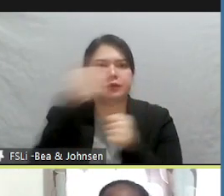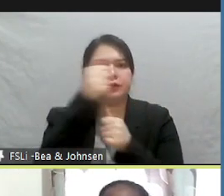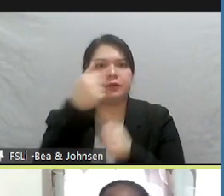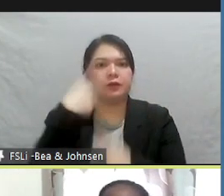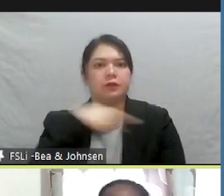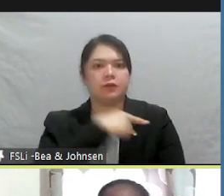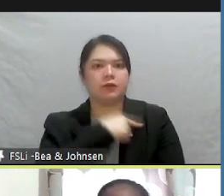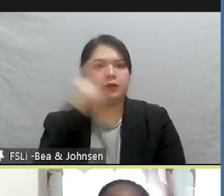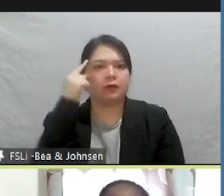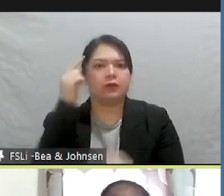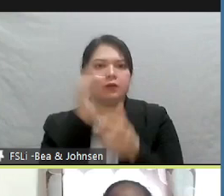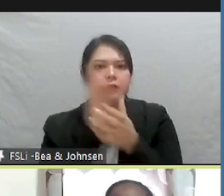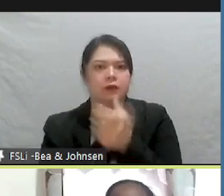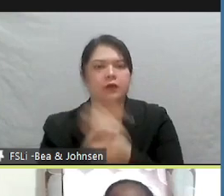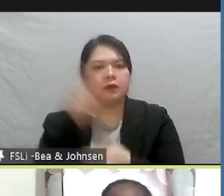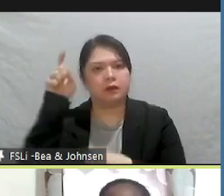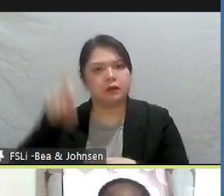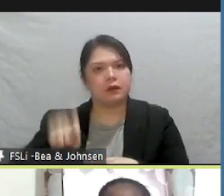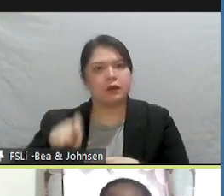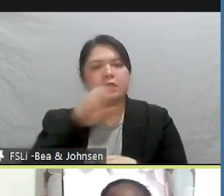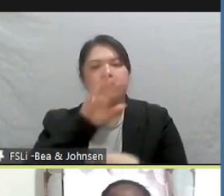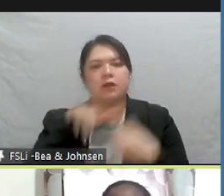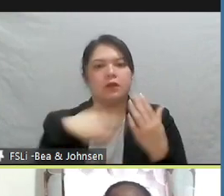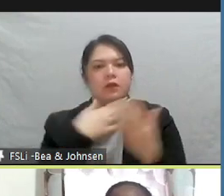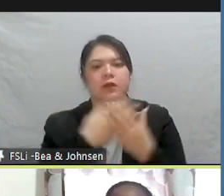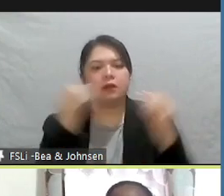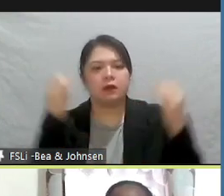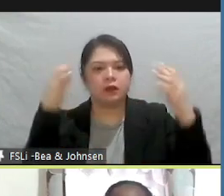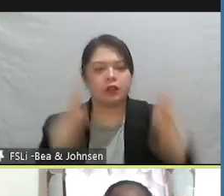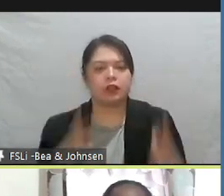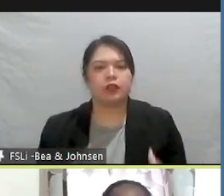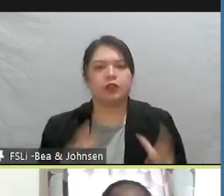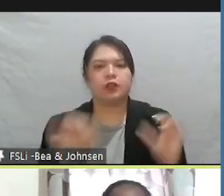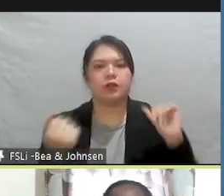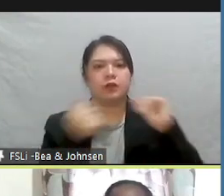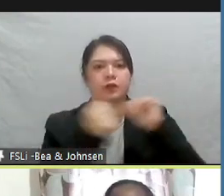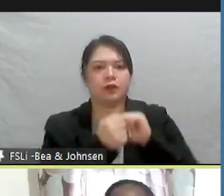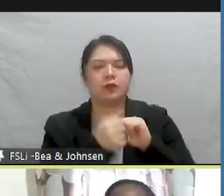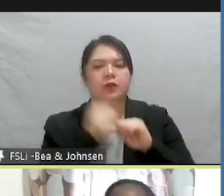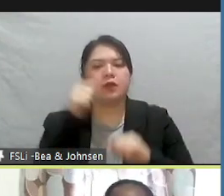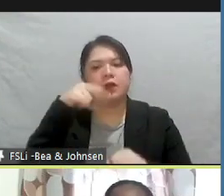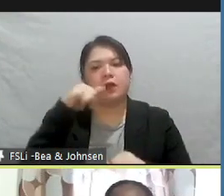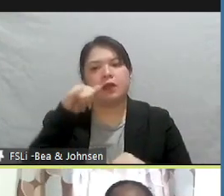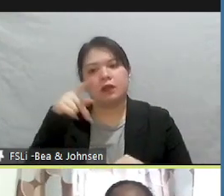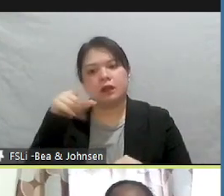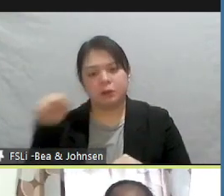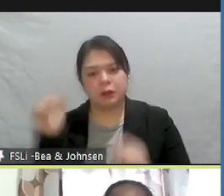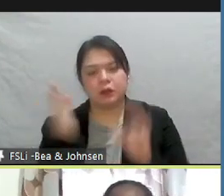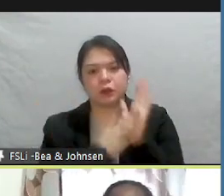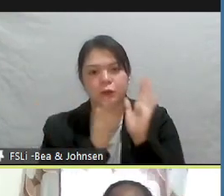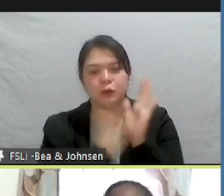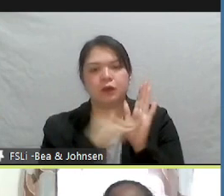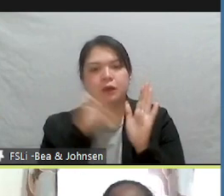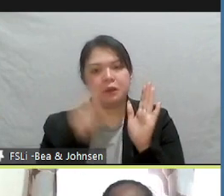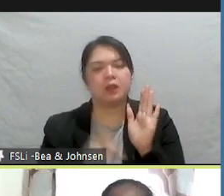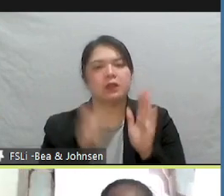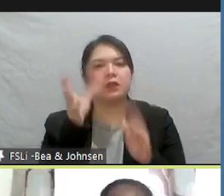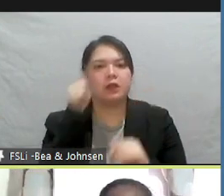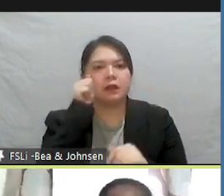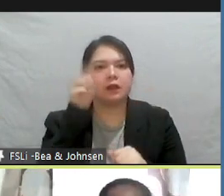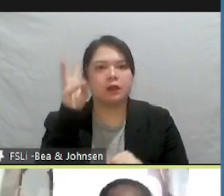dapat lahat ng mga teacher na mapupunta sa amin, lahat sa mga IP school, dapat oriented po sila.